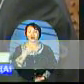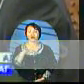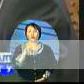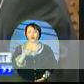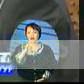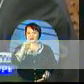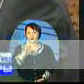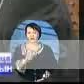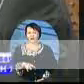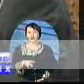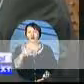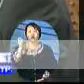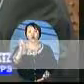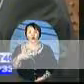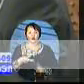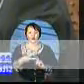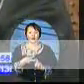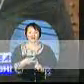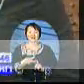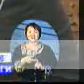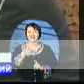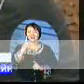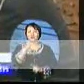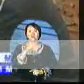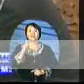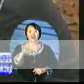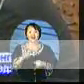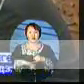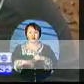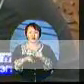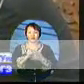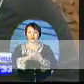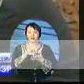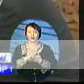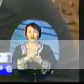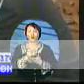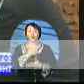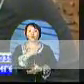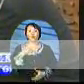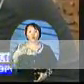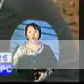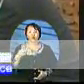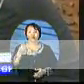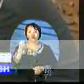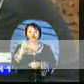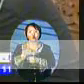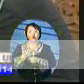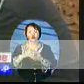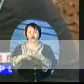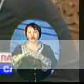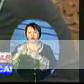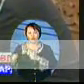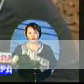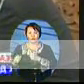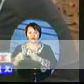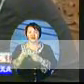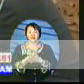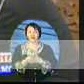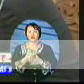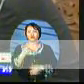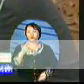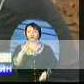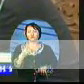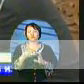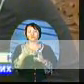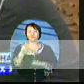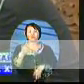нь энийг бас тэр 1-дүгээр заалтын төгсөлд бичсэн байгаа шүү дээ. Хүүгийн төлбөр. Та бол одоо тэр 140 метрүн тэлсэн 140 нь үнийн зөрөө